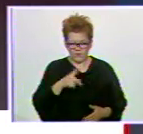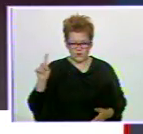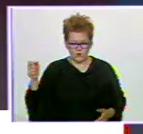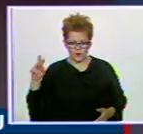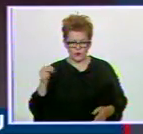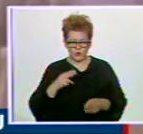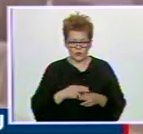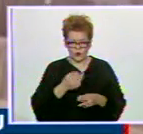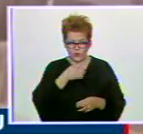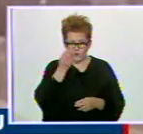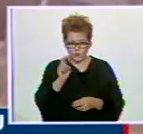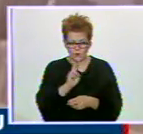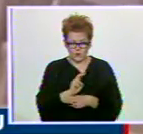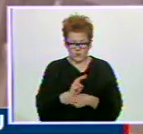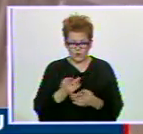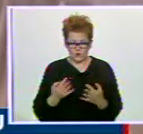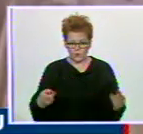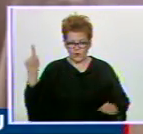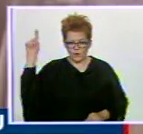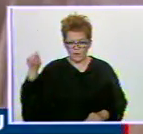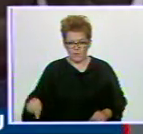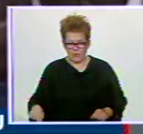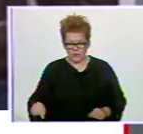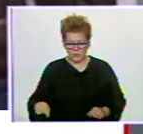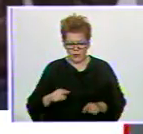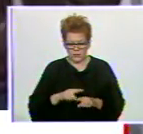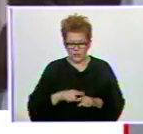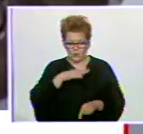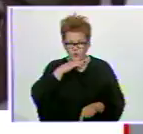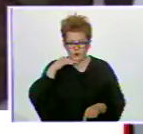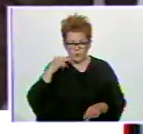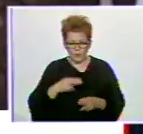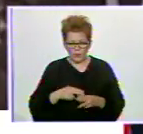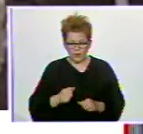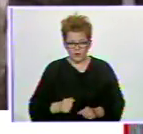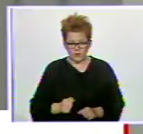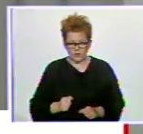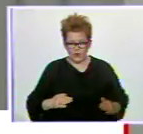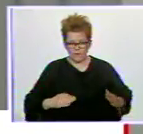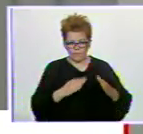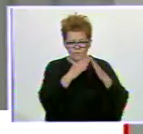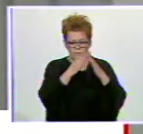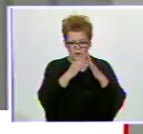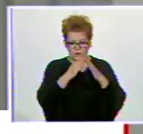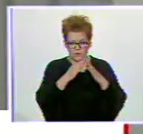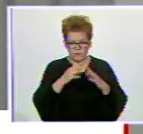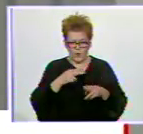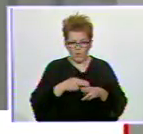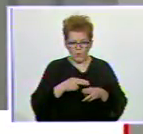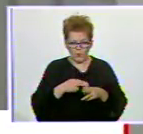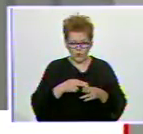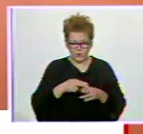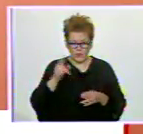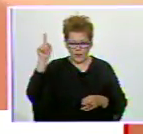atrag atenția că numărul persoanelor cu afecțiuni de sezon este în creștere. Potrivit acestora, vârful îmbolnăvirilor se va atinge la mijlocul